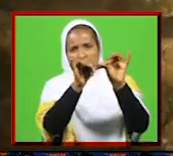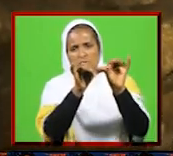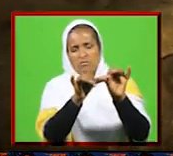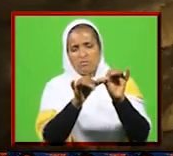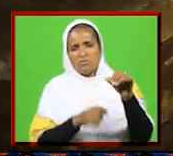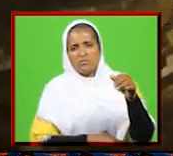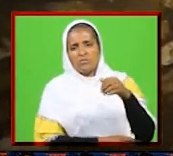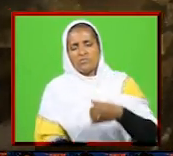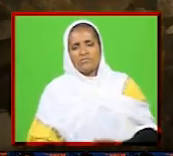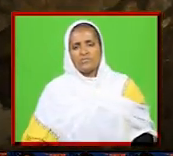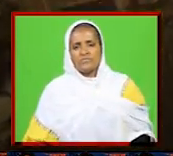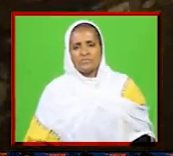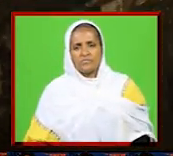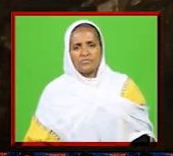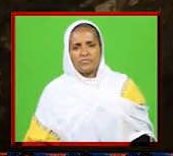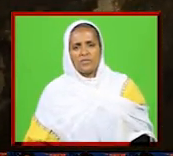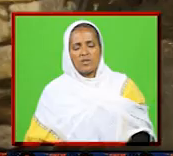ገለባው